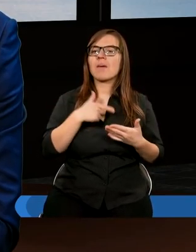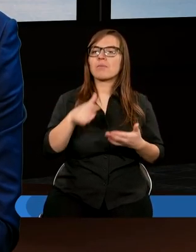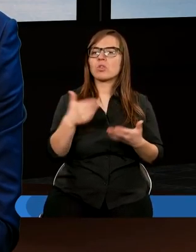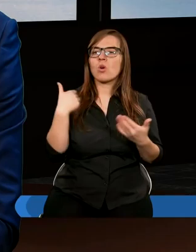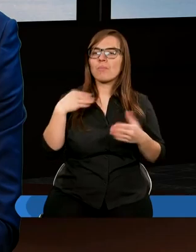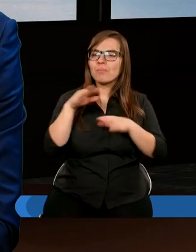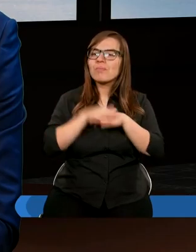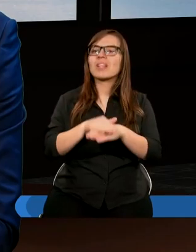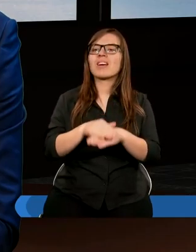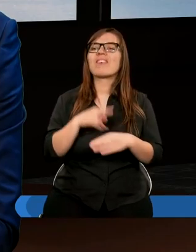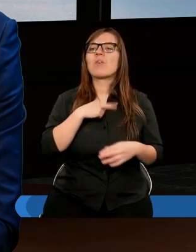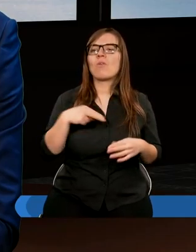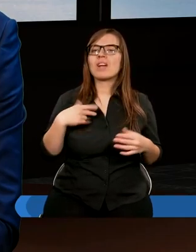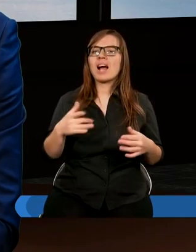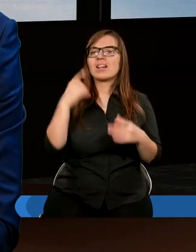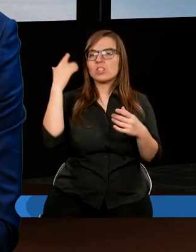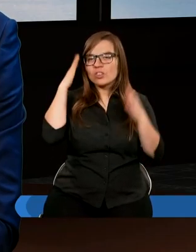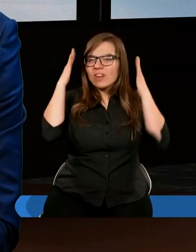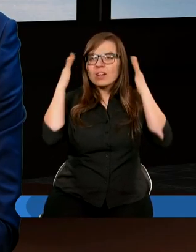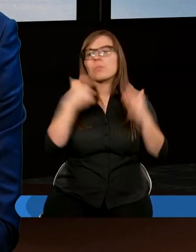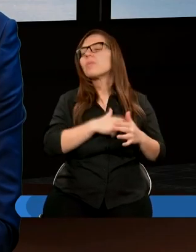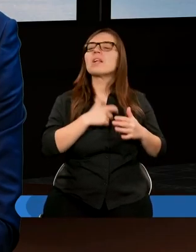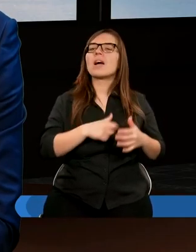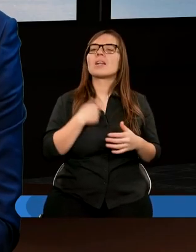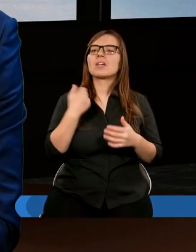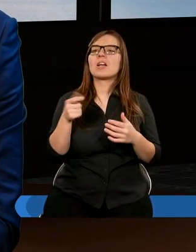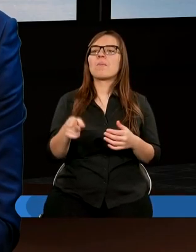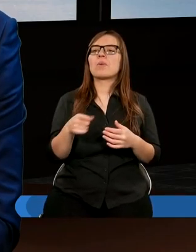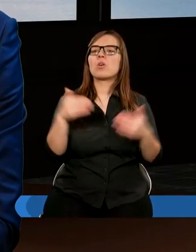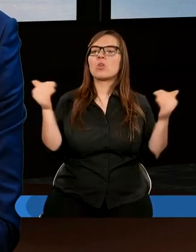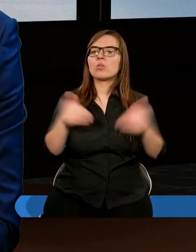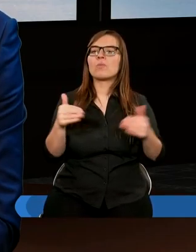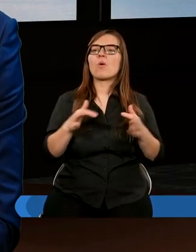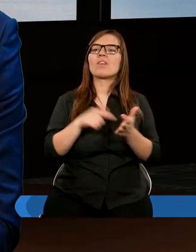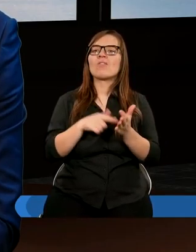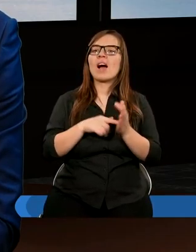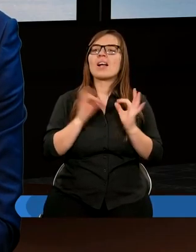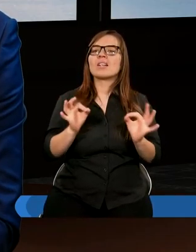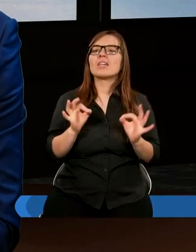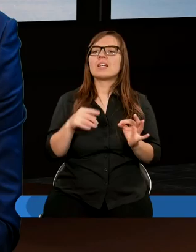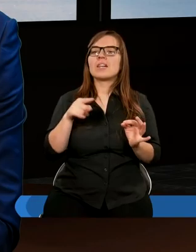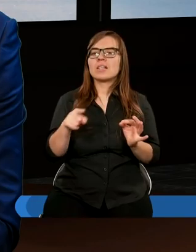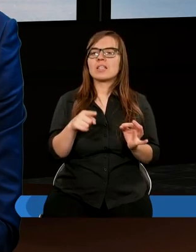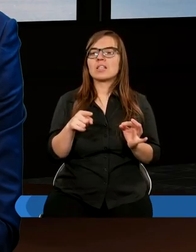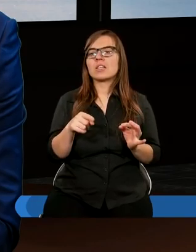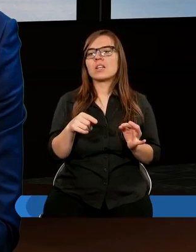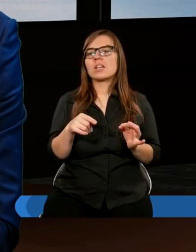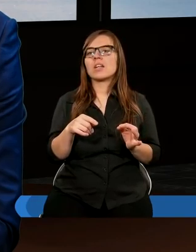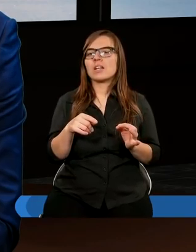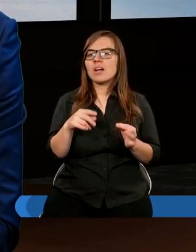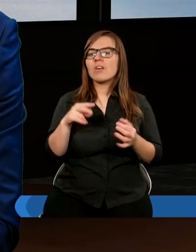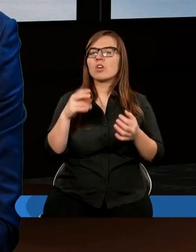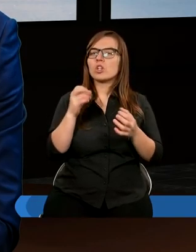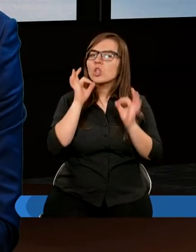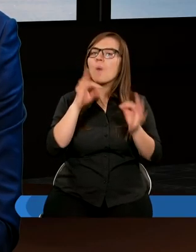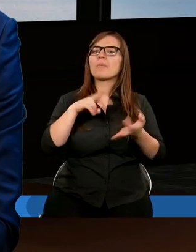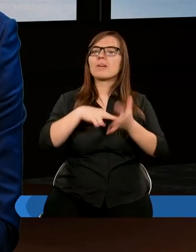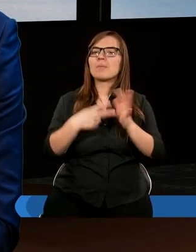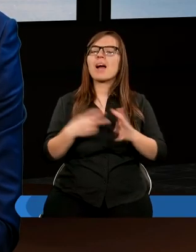to odkwiło w naszych umysłach, w naszej świadomości, Panie, abyśmy mogli właśnie w tych może ziemskich sprawach nawet